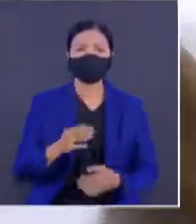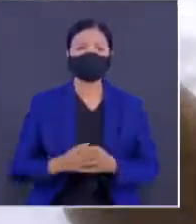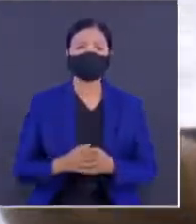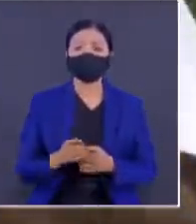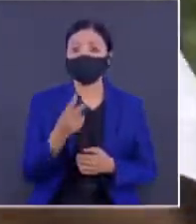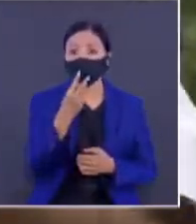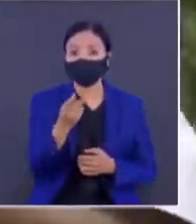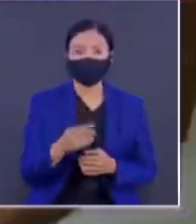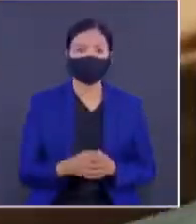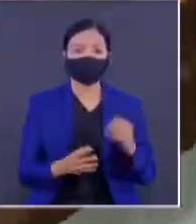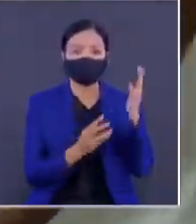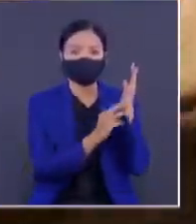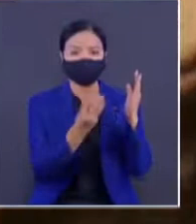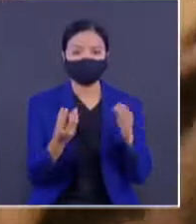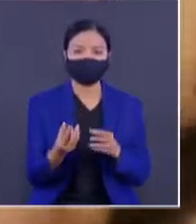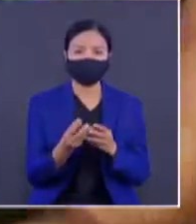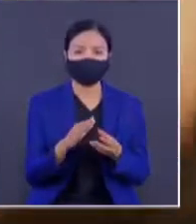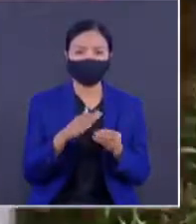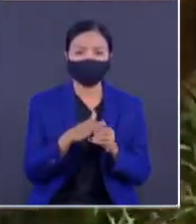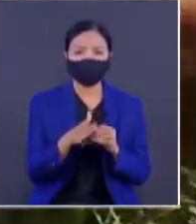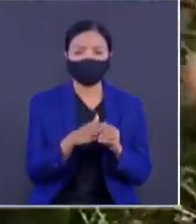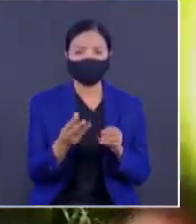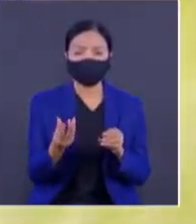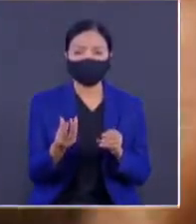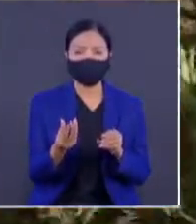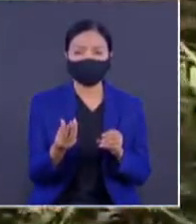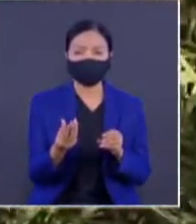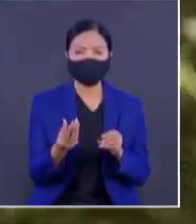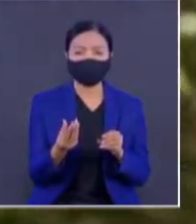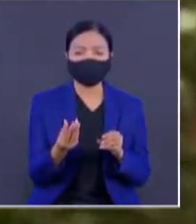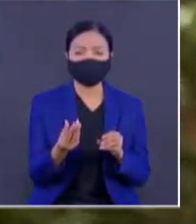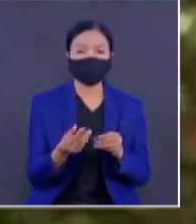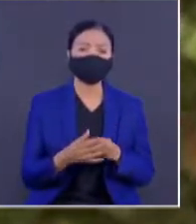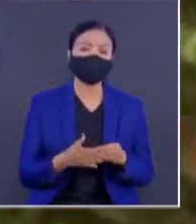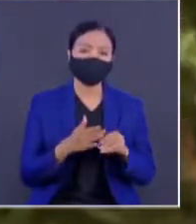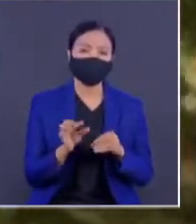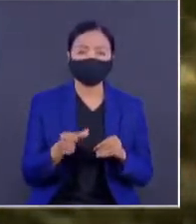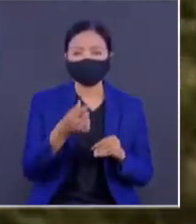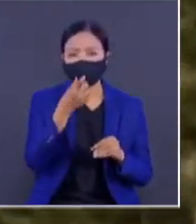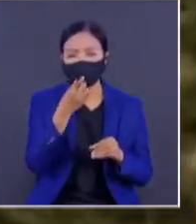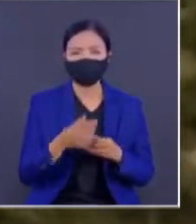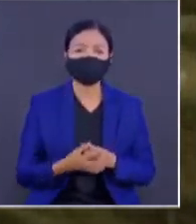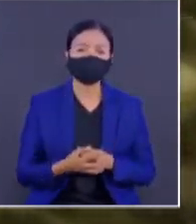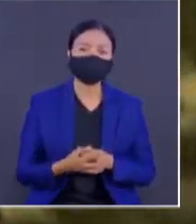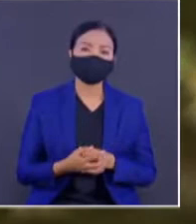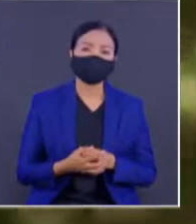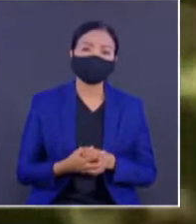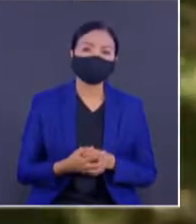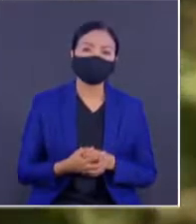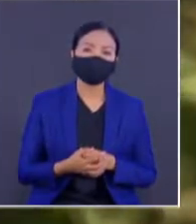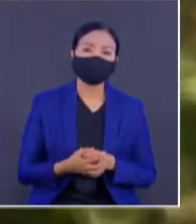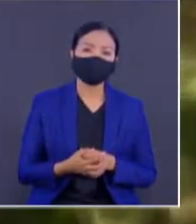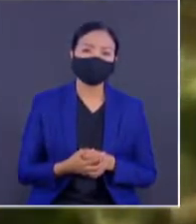นี่นะคะเป็นการเก็บจากต้นแล้วก็หั่นออกมาเป็นแว่นๆค่ะคุณผู้ชมแล้วก็หลังจากที่ชิมเข้าไปเนี่ยเขาบอกว่าคุณสมบัติ